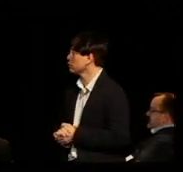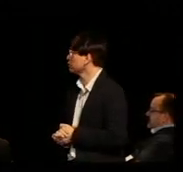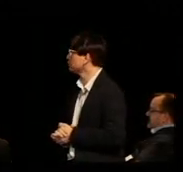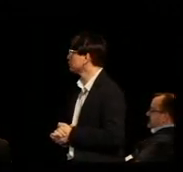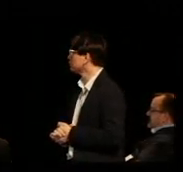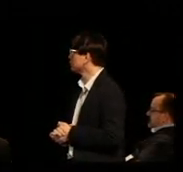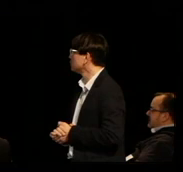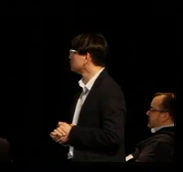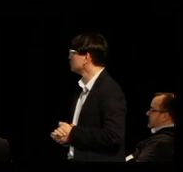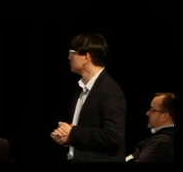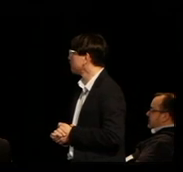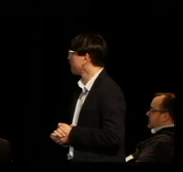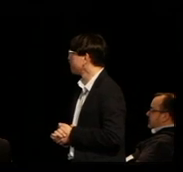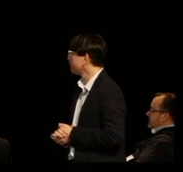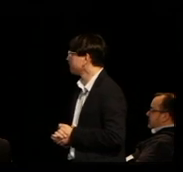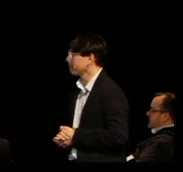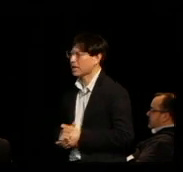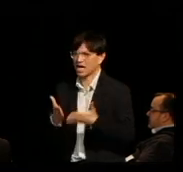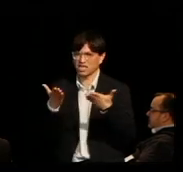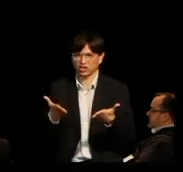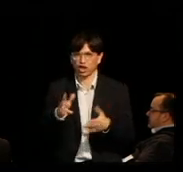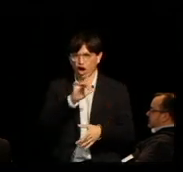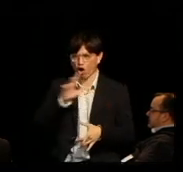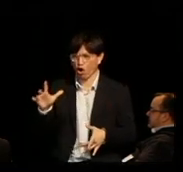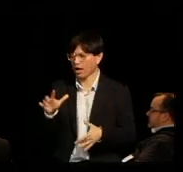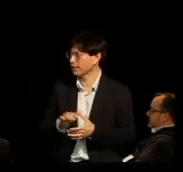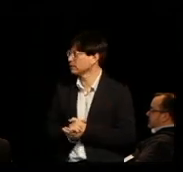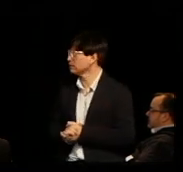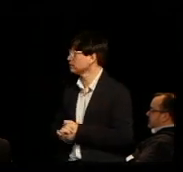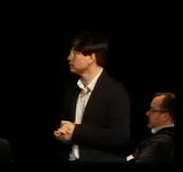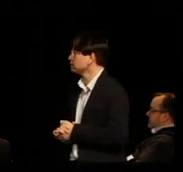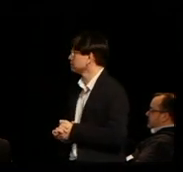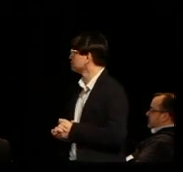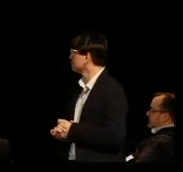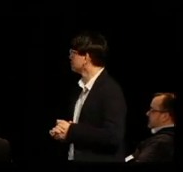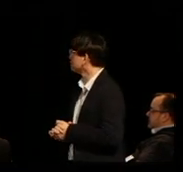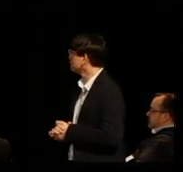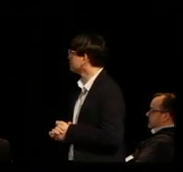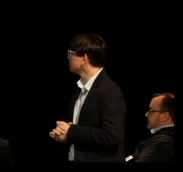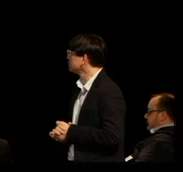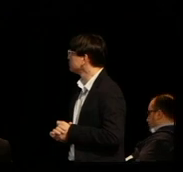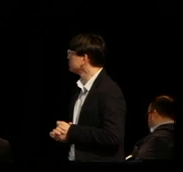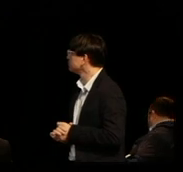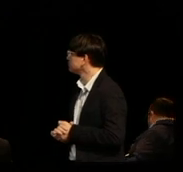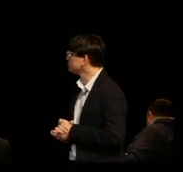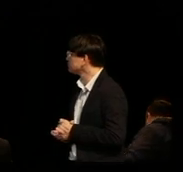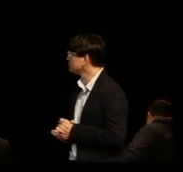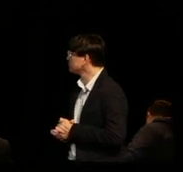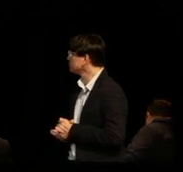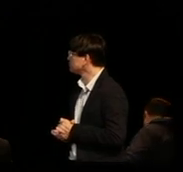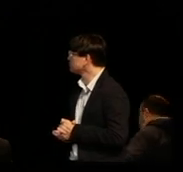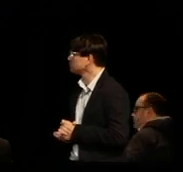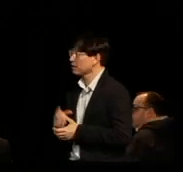interessanti ed è facilmente disponibile on E poi ovviamente ci sono i documenti base sulla catechesi Ma questi Vabbè già